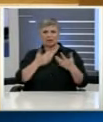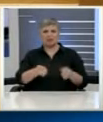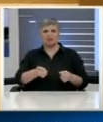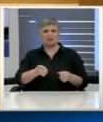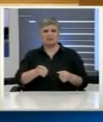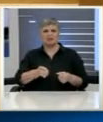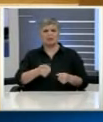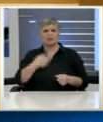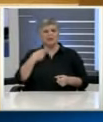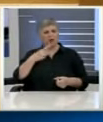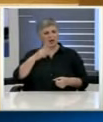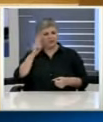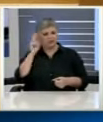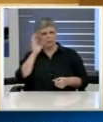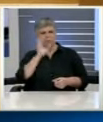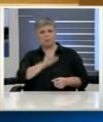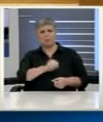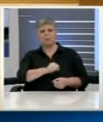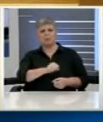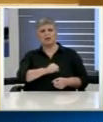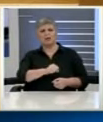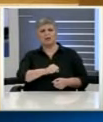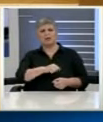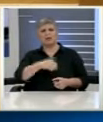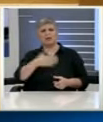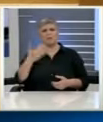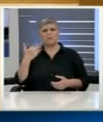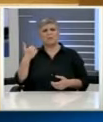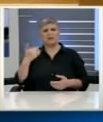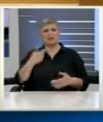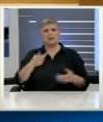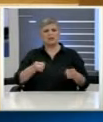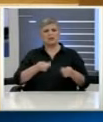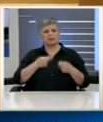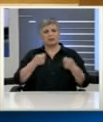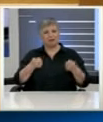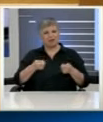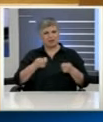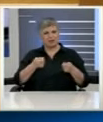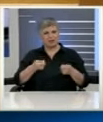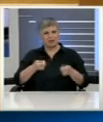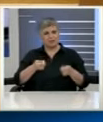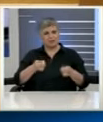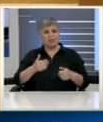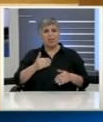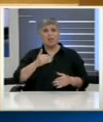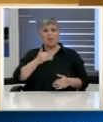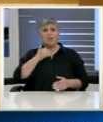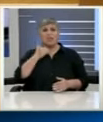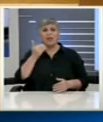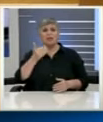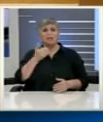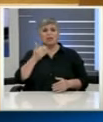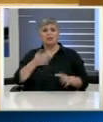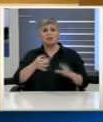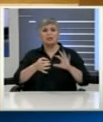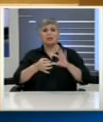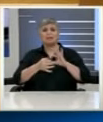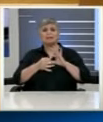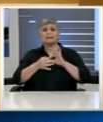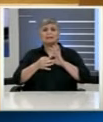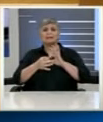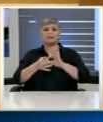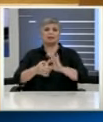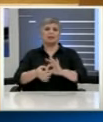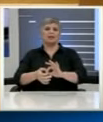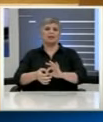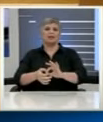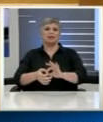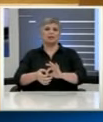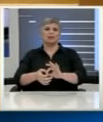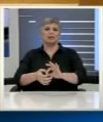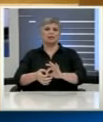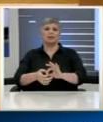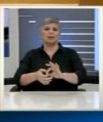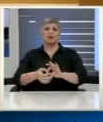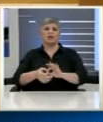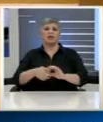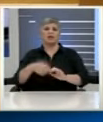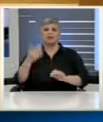μπορείτε να κάνετε μονίμως δεν μπορείτε να κάνετε κύριε τσίπρα μονίμως